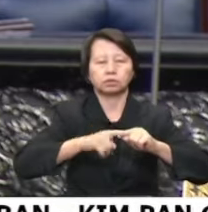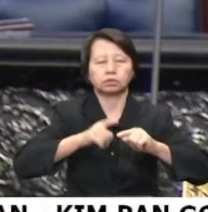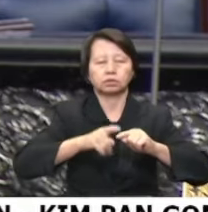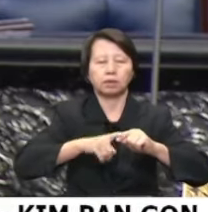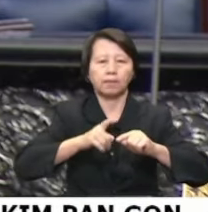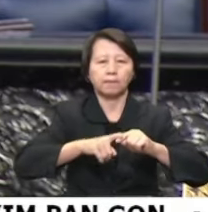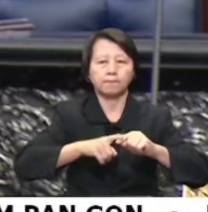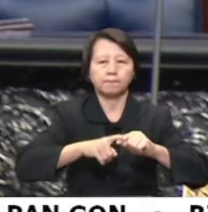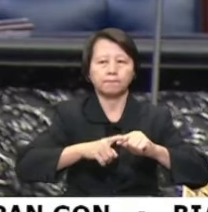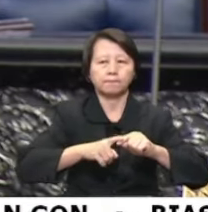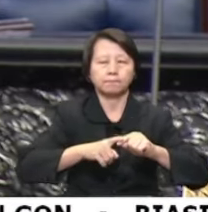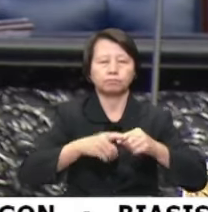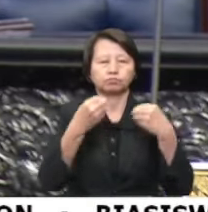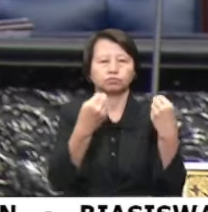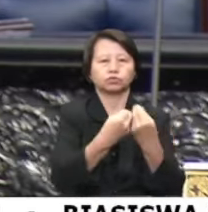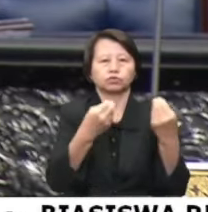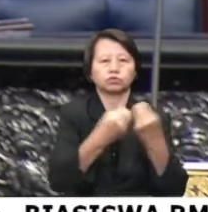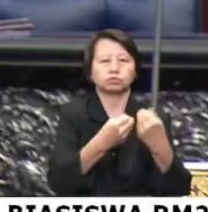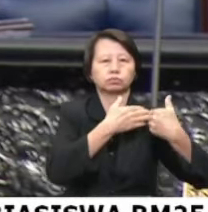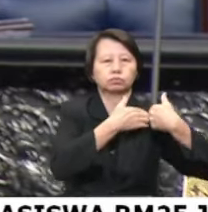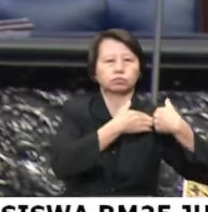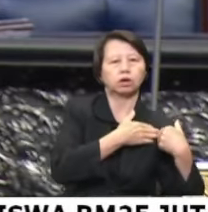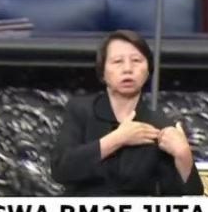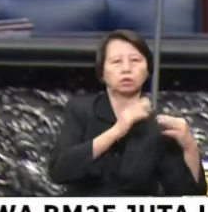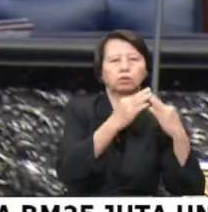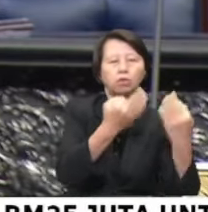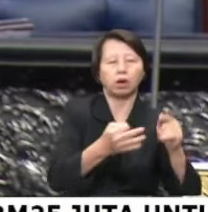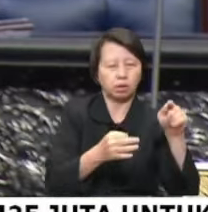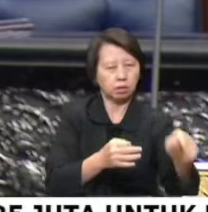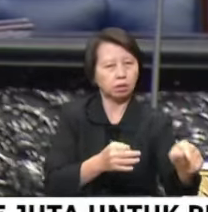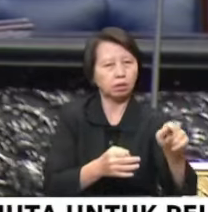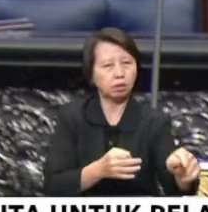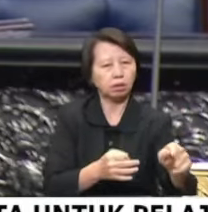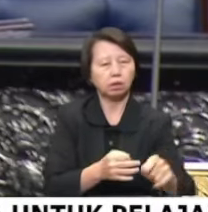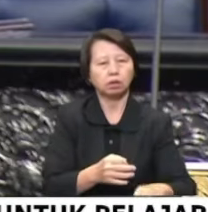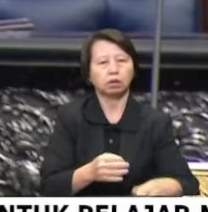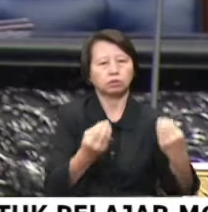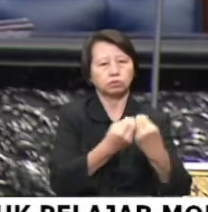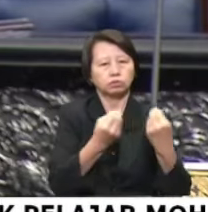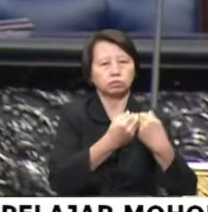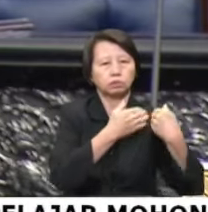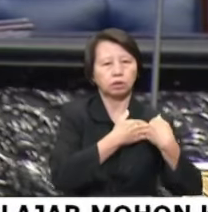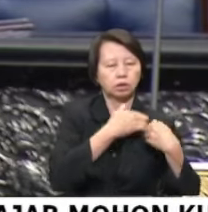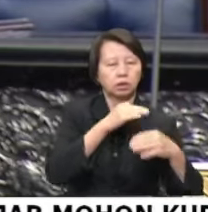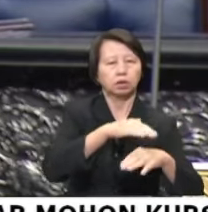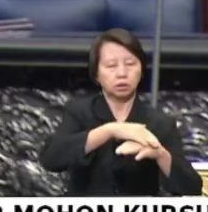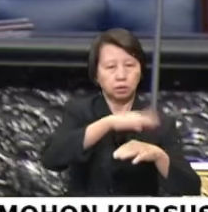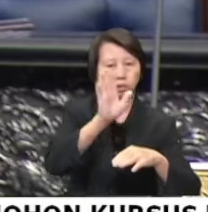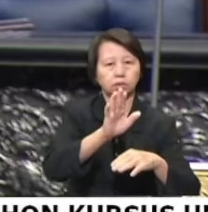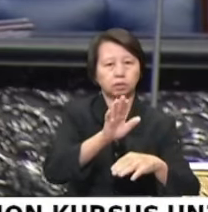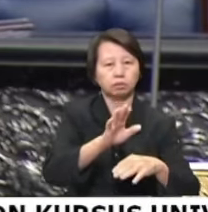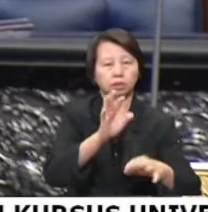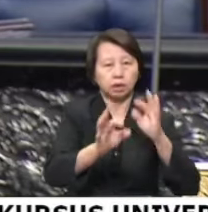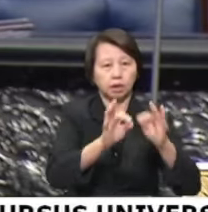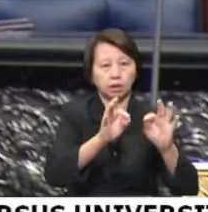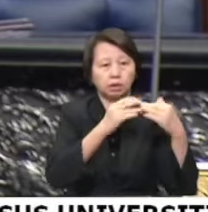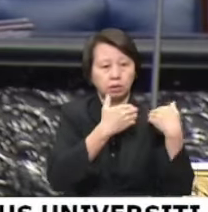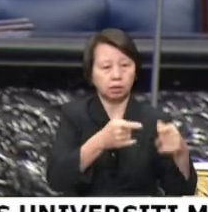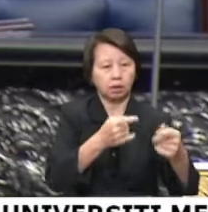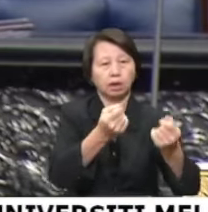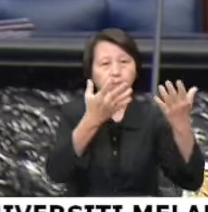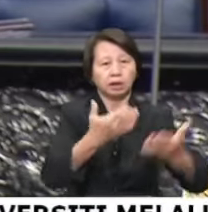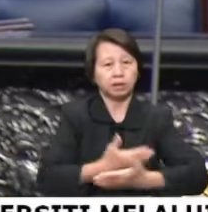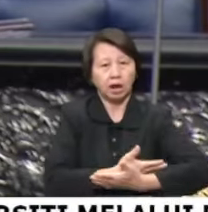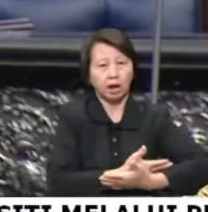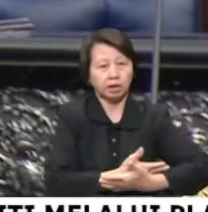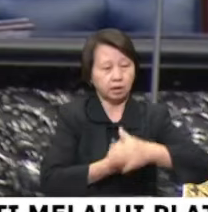kepada jumlah tanggungan isi rumah. Ya, jumlah tanggungan isi rumah ini lebih kepada kalau keluarga itu mempunyai ramai